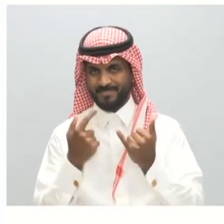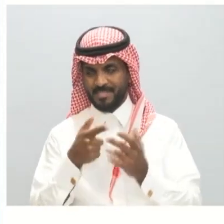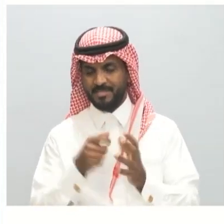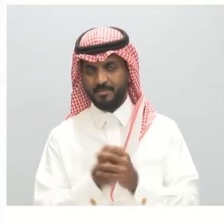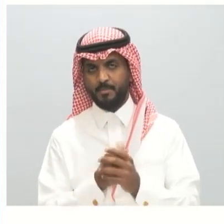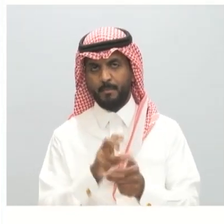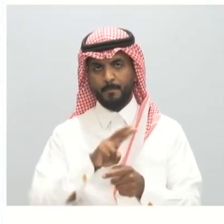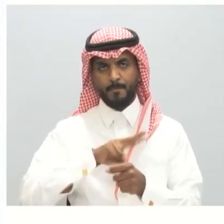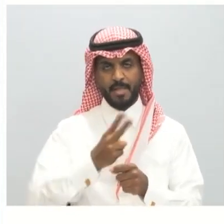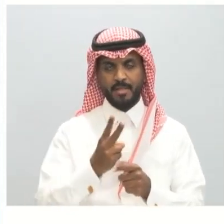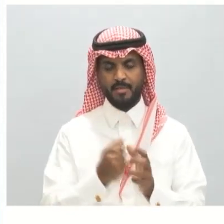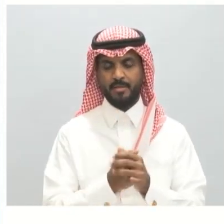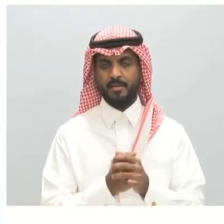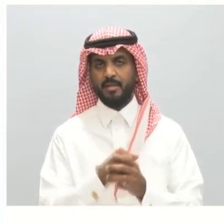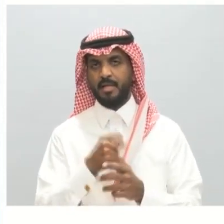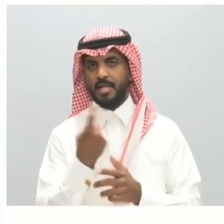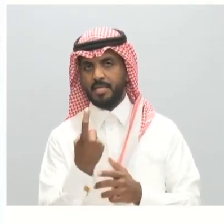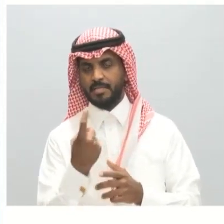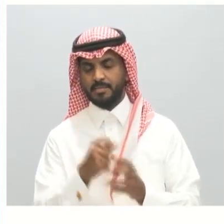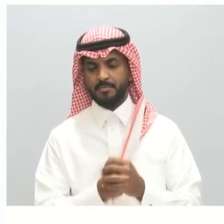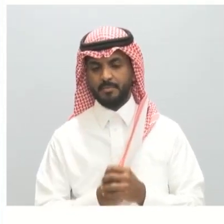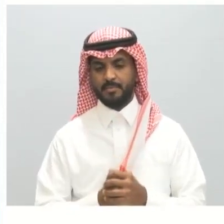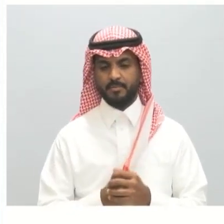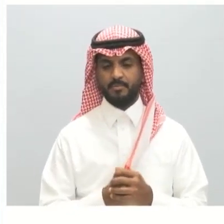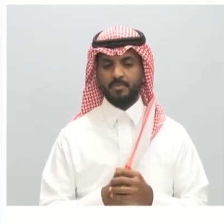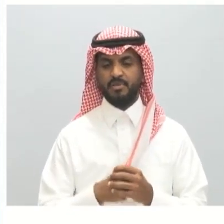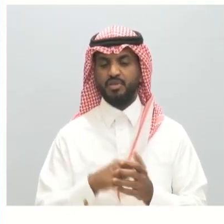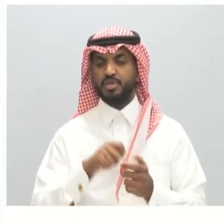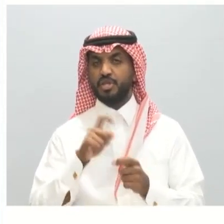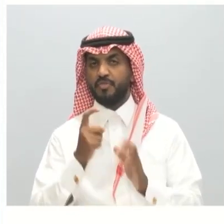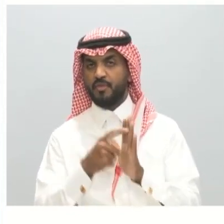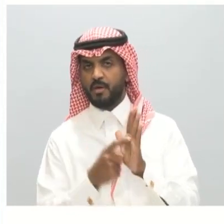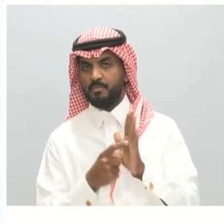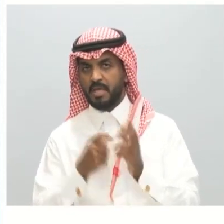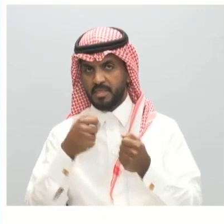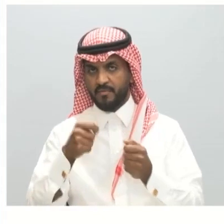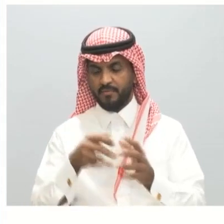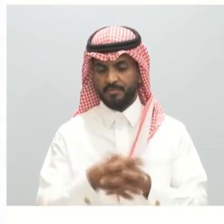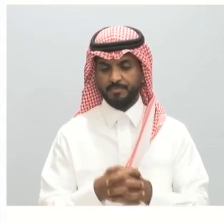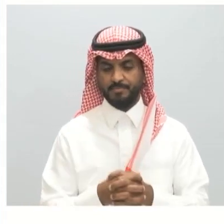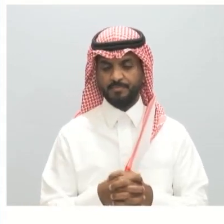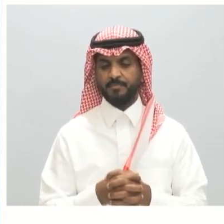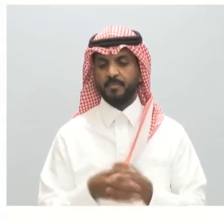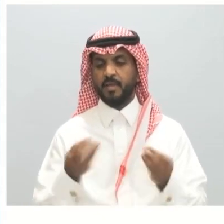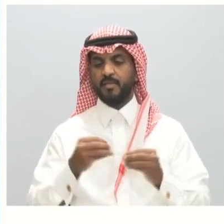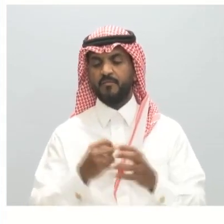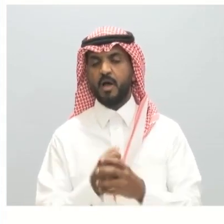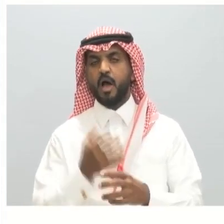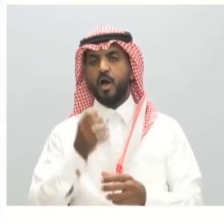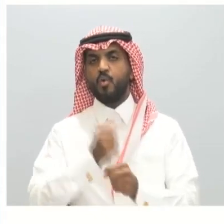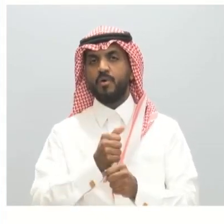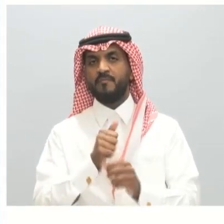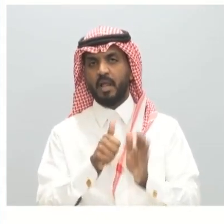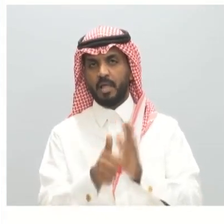الاكس بعد ذلك من فئه نظام الدفع اضف لبنه اوقف